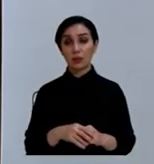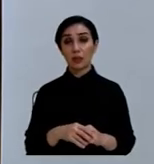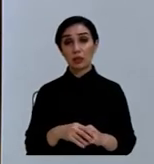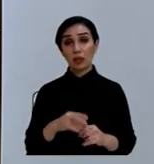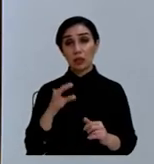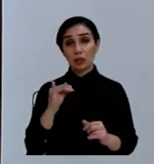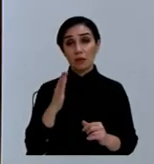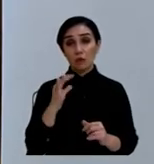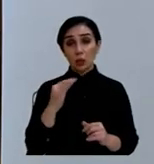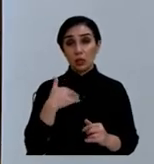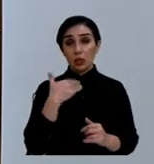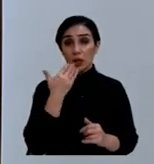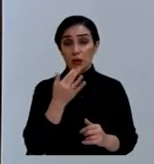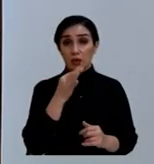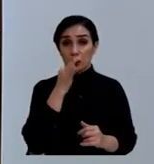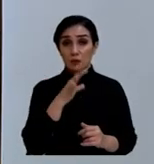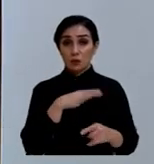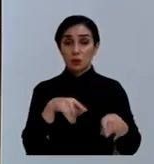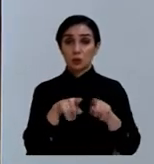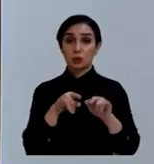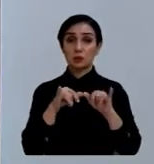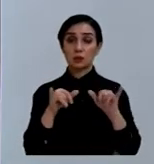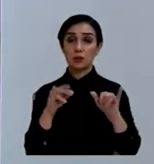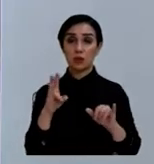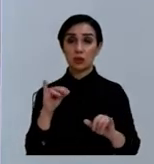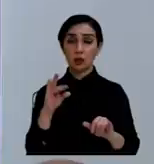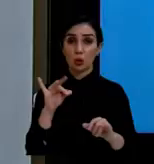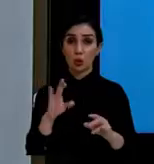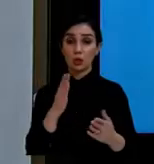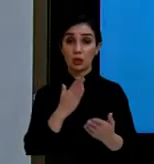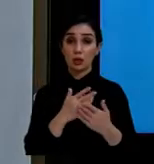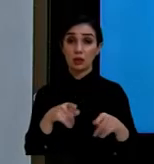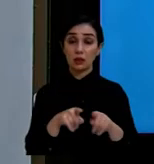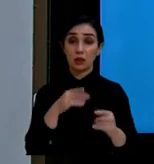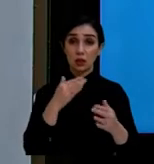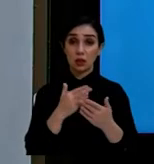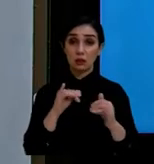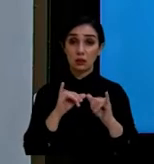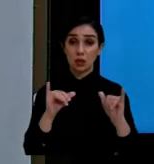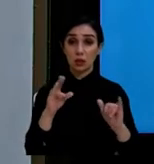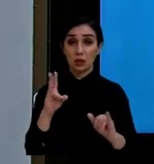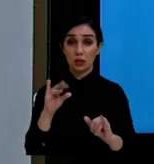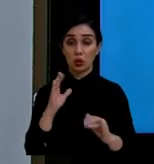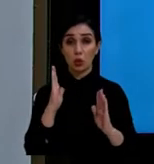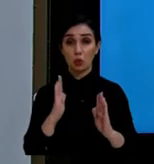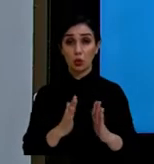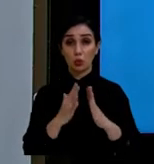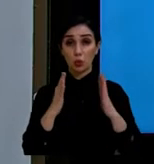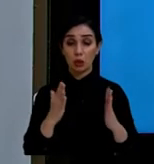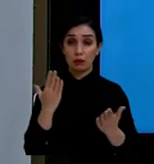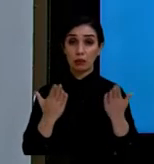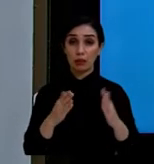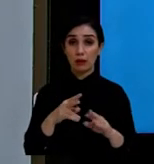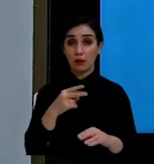Вот я говорила про коэффициент размножения нейтронов. Вот если коэффициент размножения нейтронов будет больше